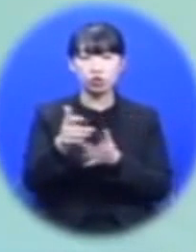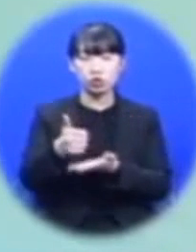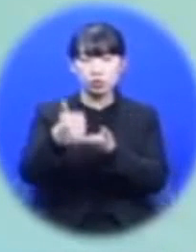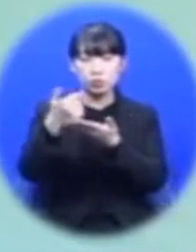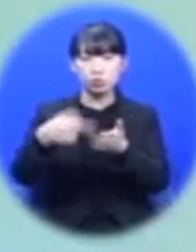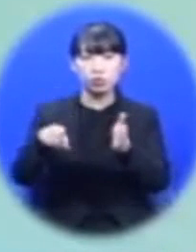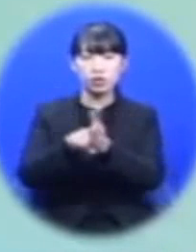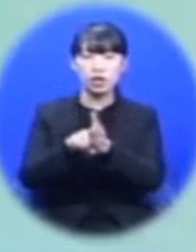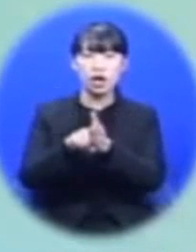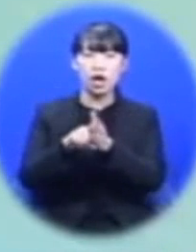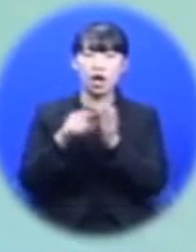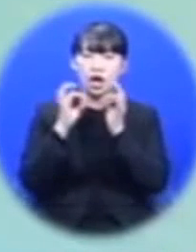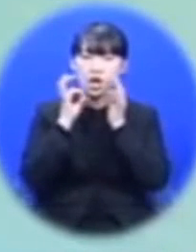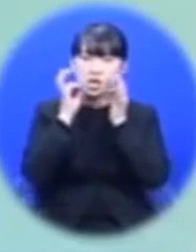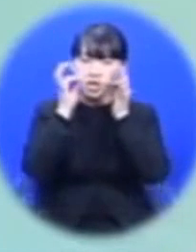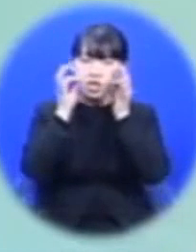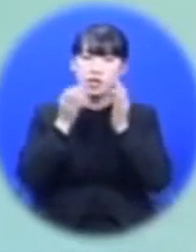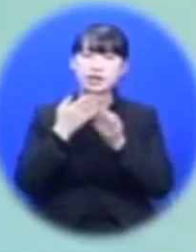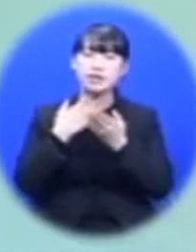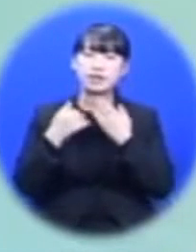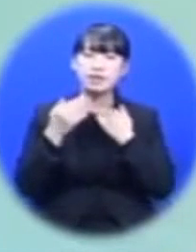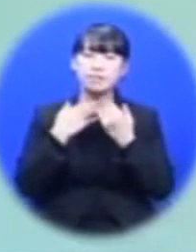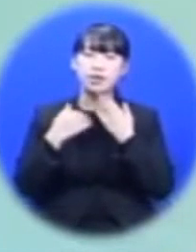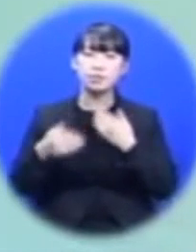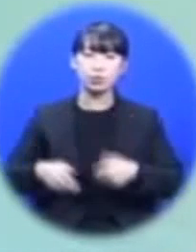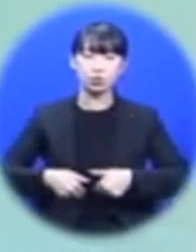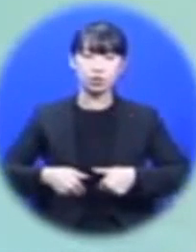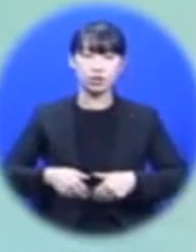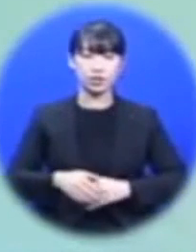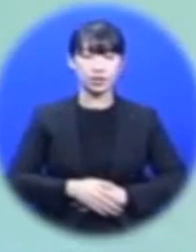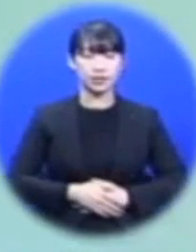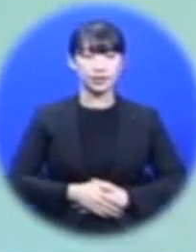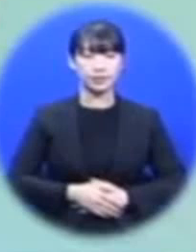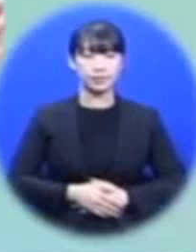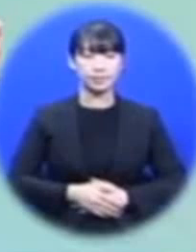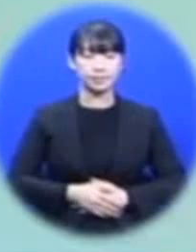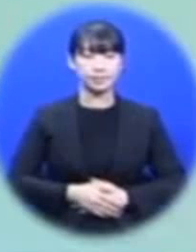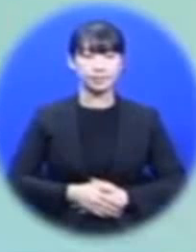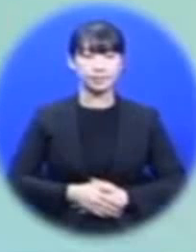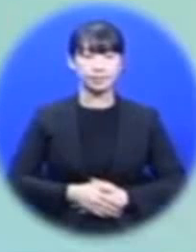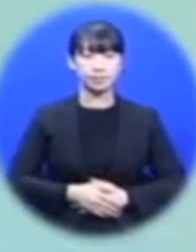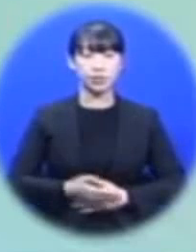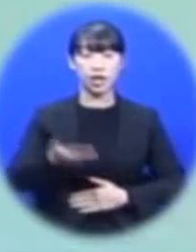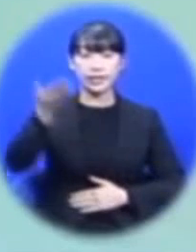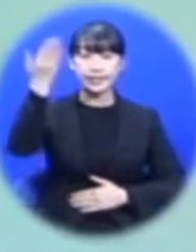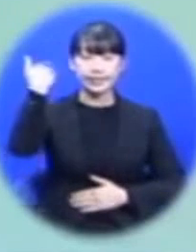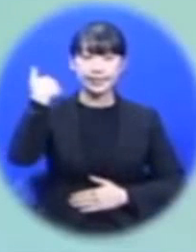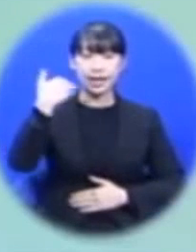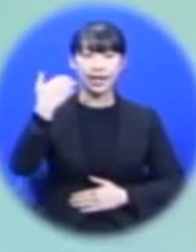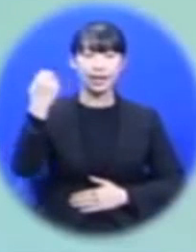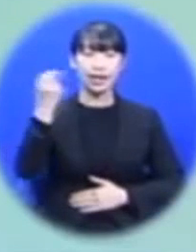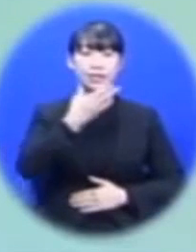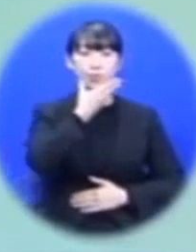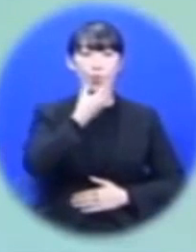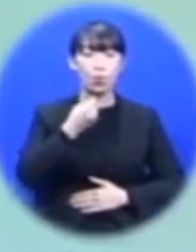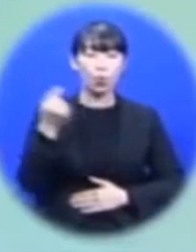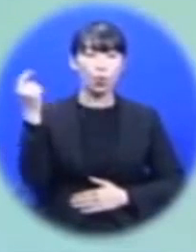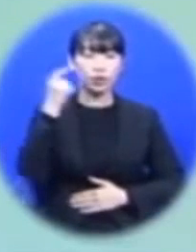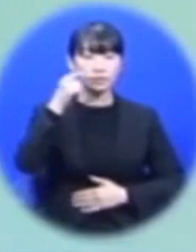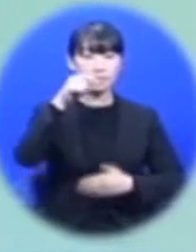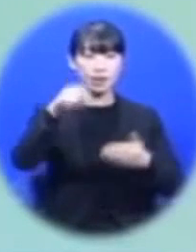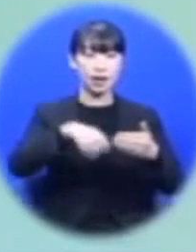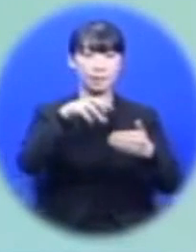갈망 그러면 다 얻었습니다 지난 다시복음 앞에 집회 때 백부장 선교사님